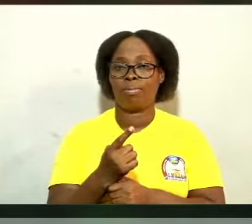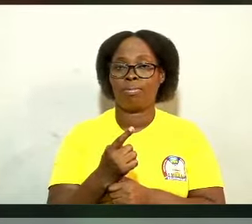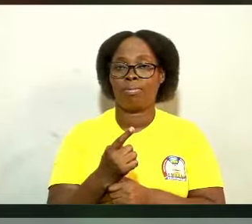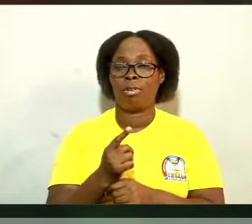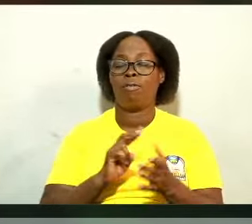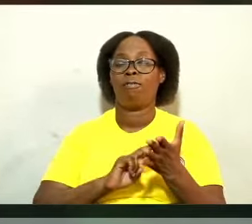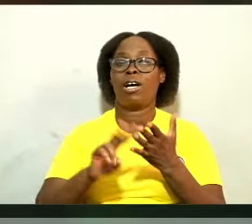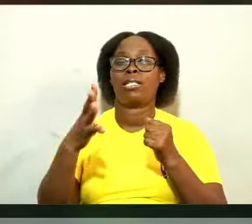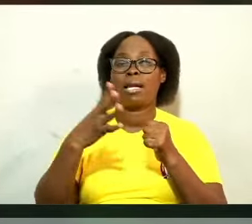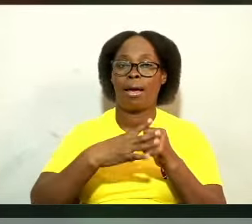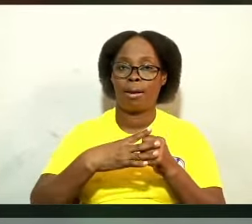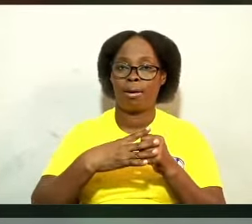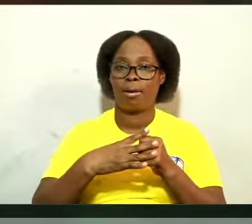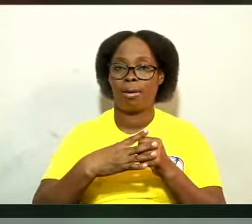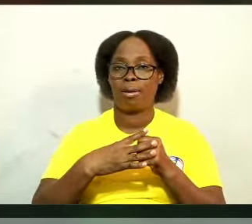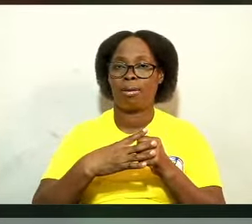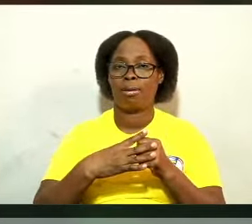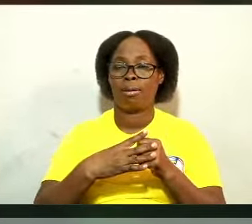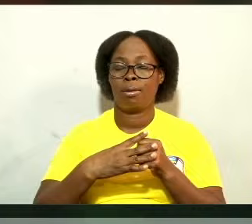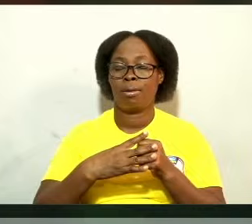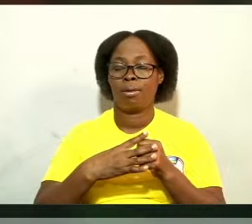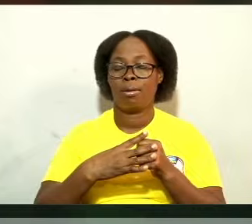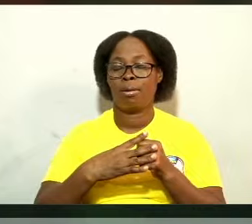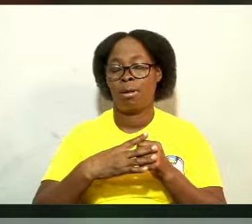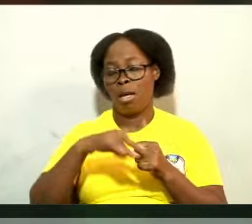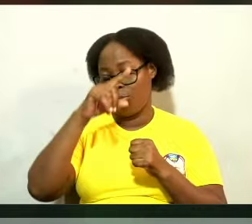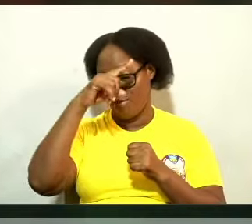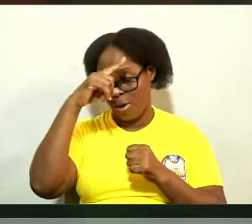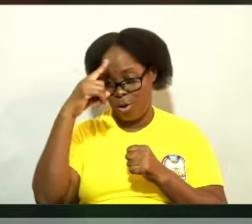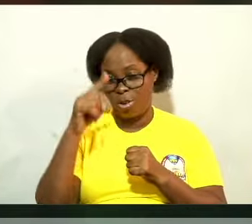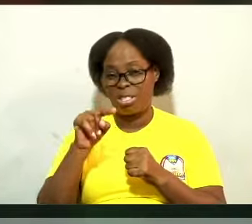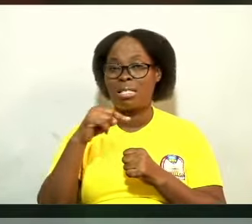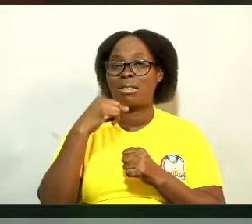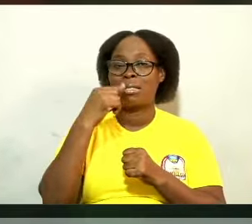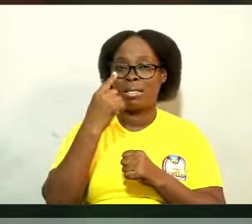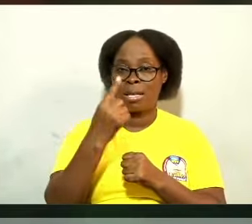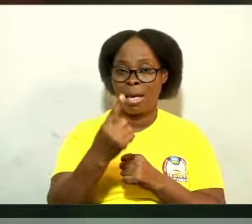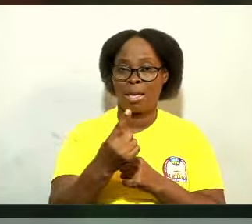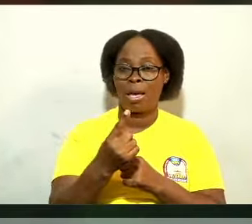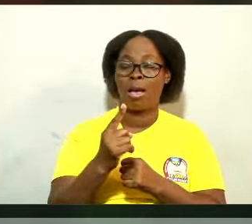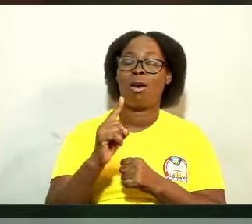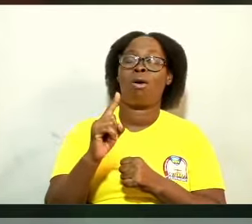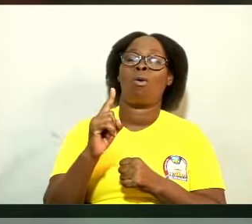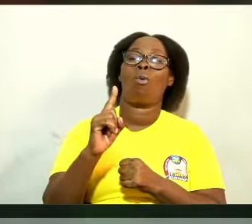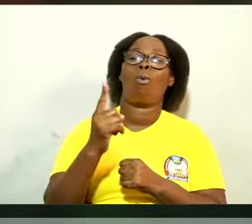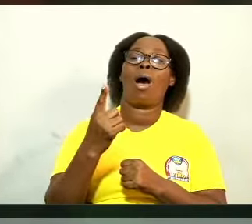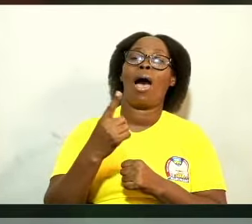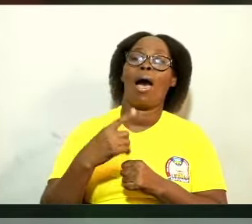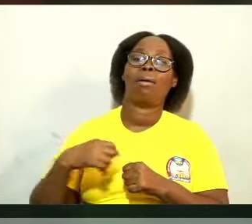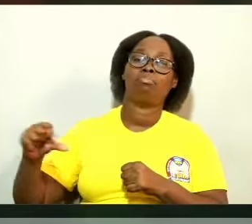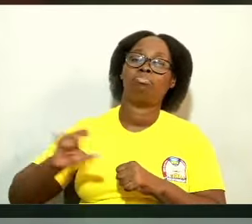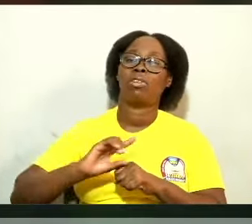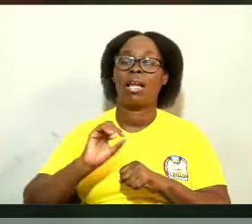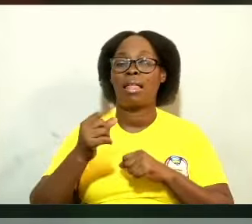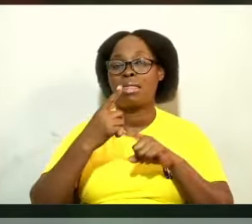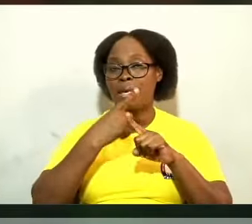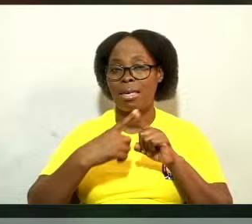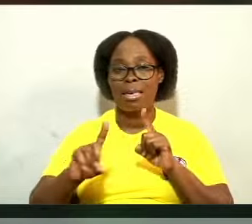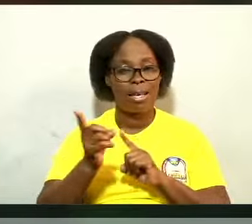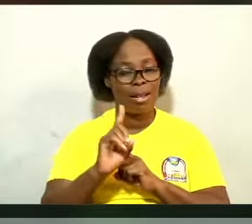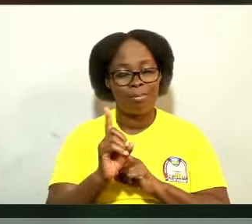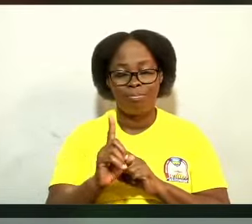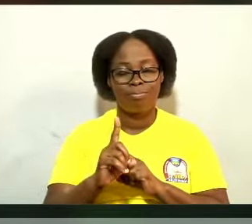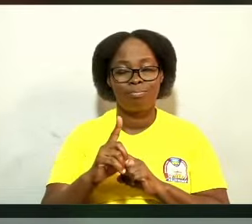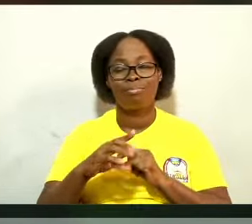fungu la 9. Maana kule kusema moja, usizini, usiue,